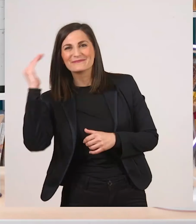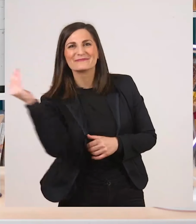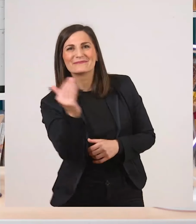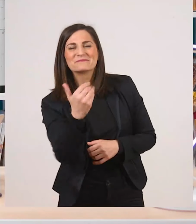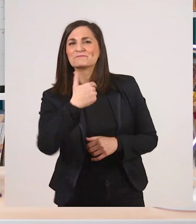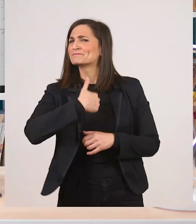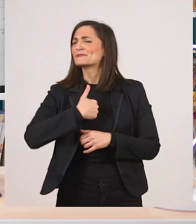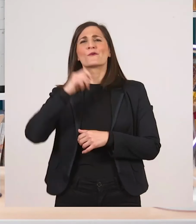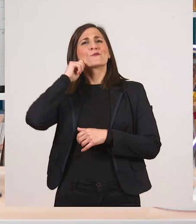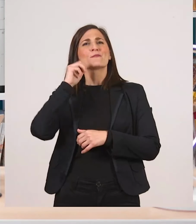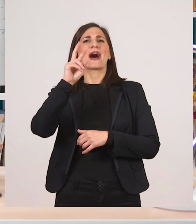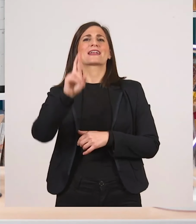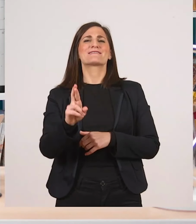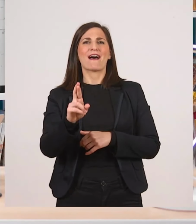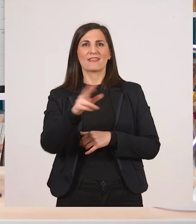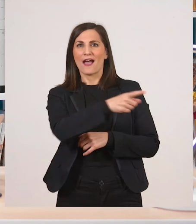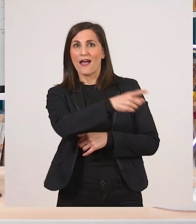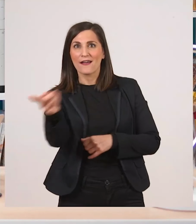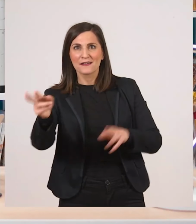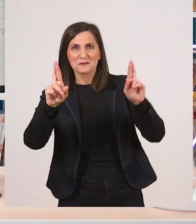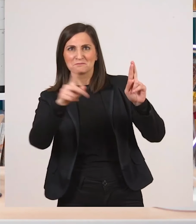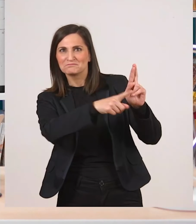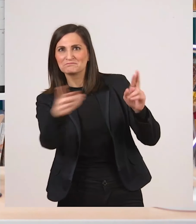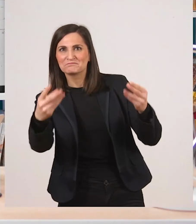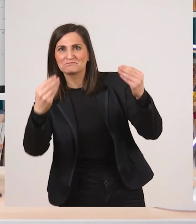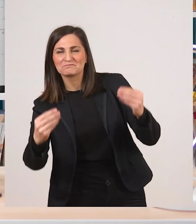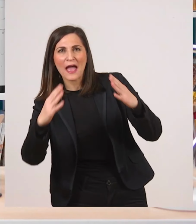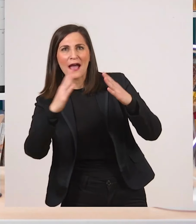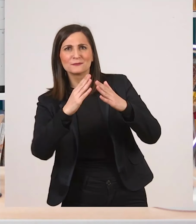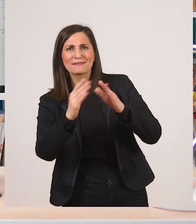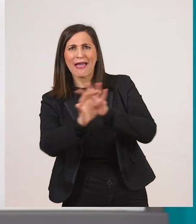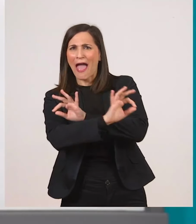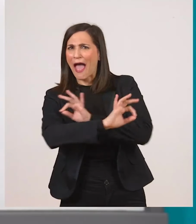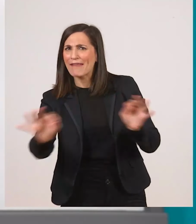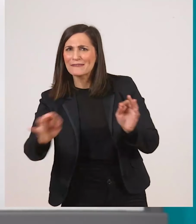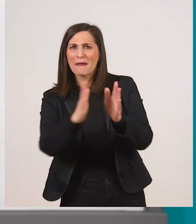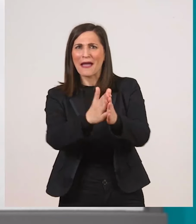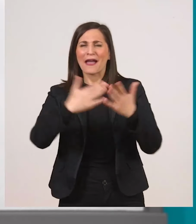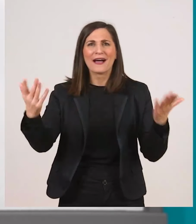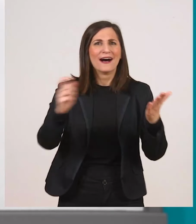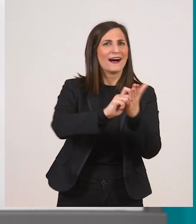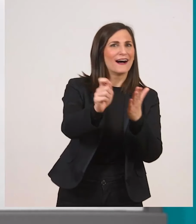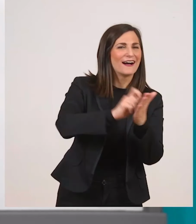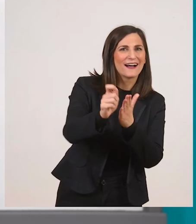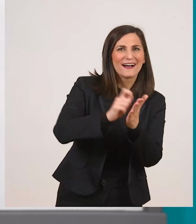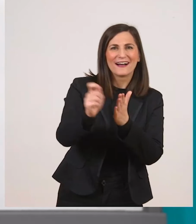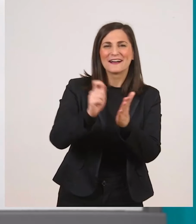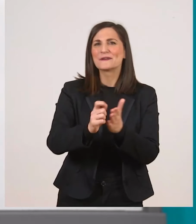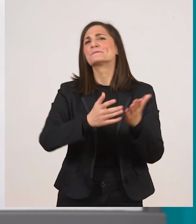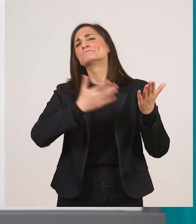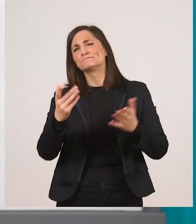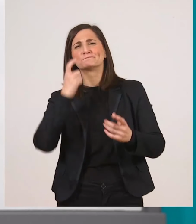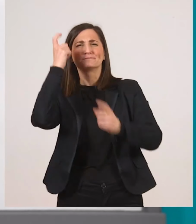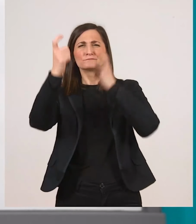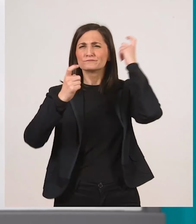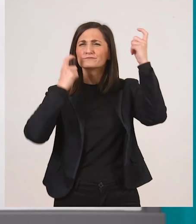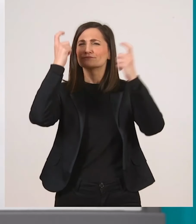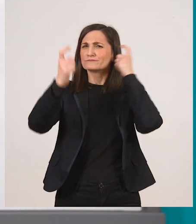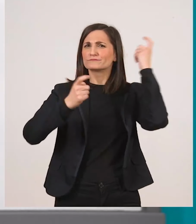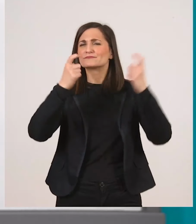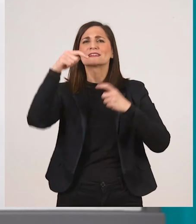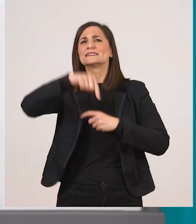Γεια σας, παιδιά. Είμαι η κυρία Ρενάτα. Ελπίζω να είστε καλά από το σπίτι, ετοιμοπόλεμοι με τα τετράδιά σας και τα μολύβια σας ή ακόμη και με το κοφτερό μυαλό